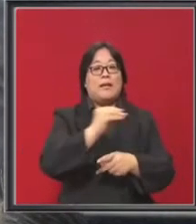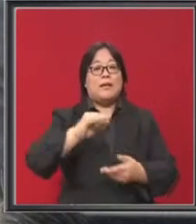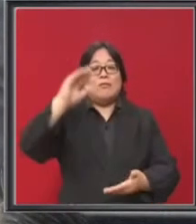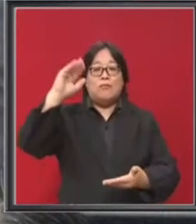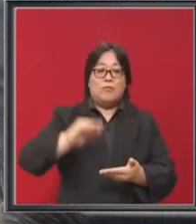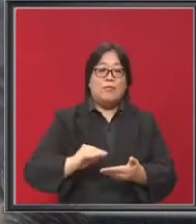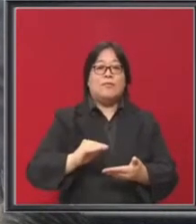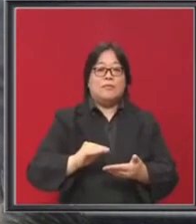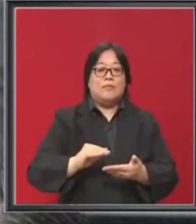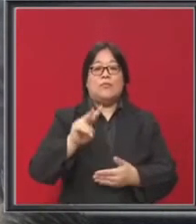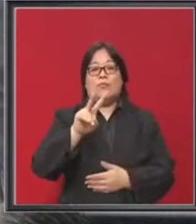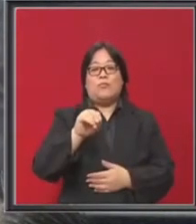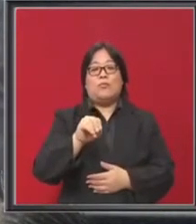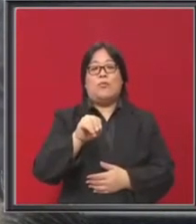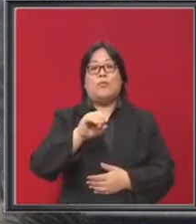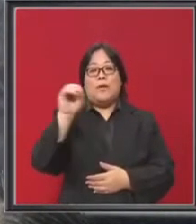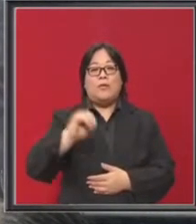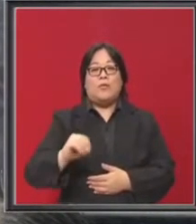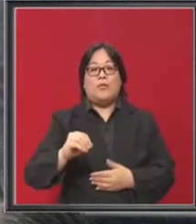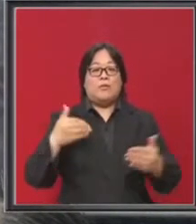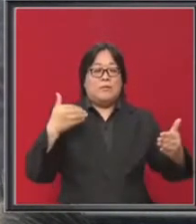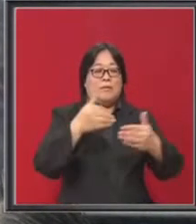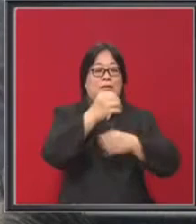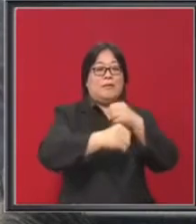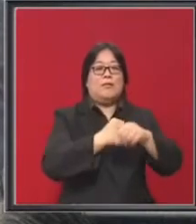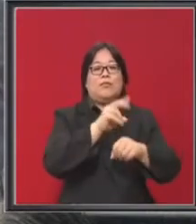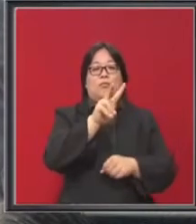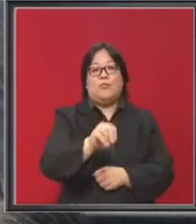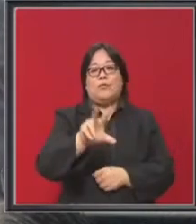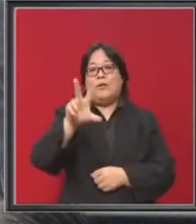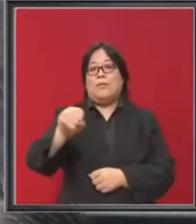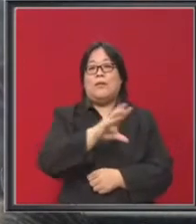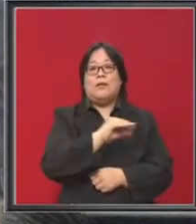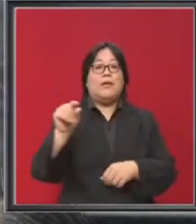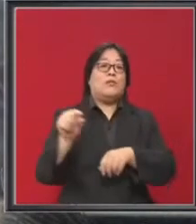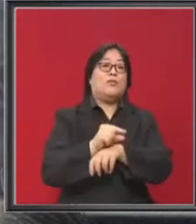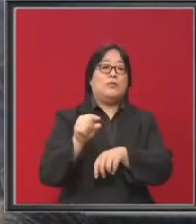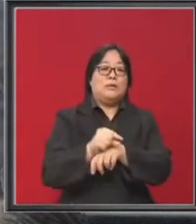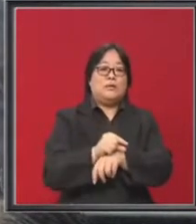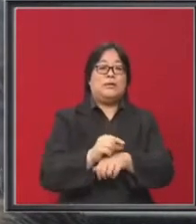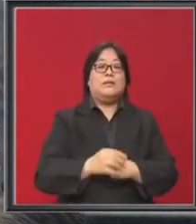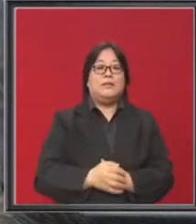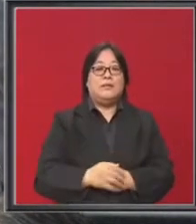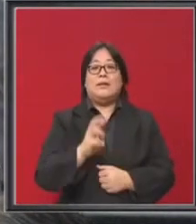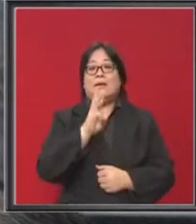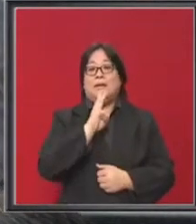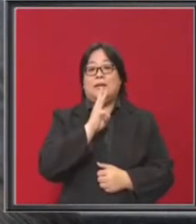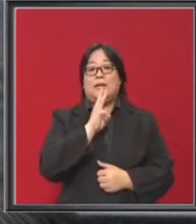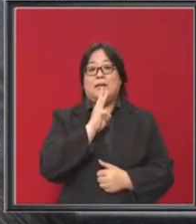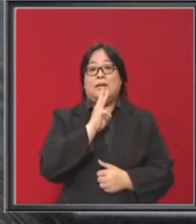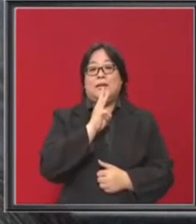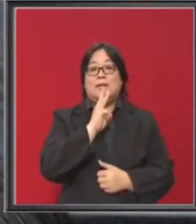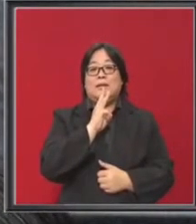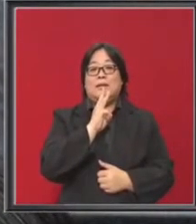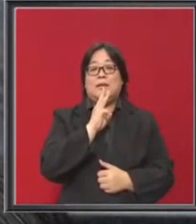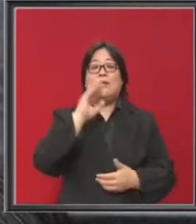mengurangkan n ada beliau ke parah 20 menjelang tahun 2030 woonam air